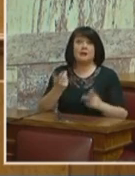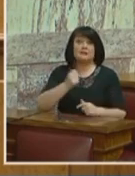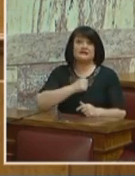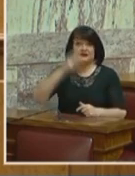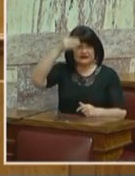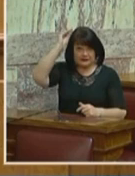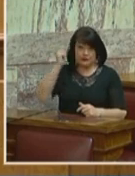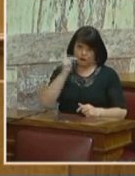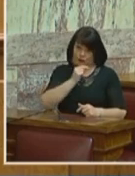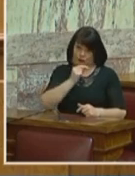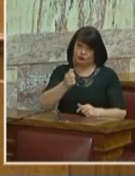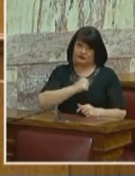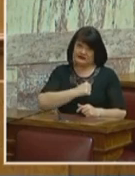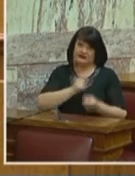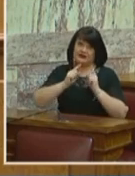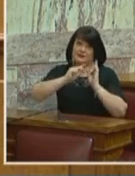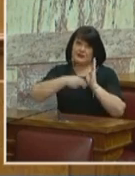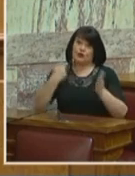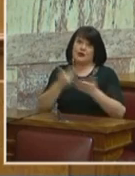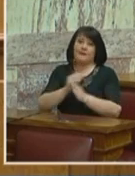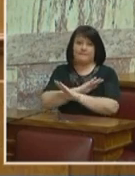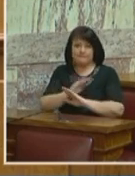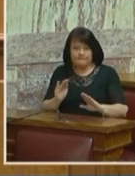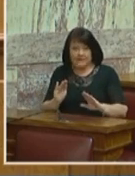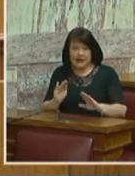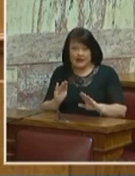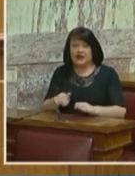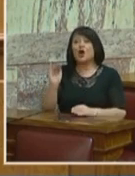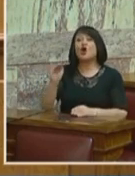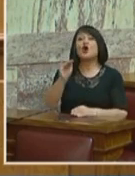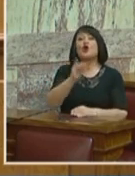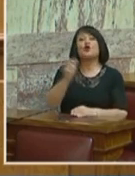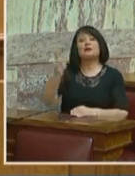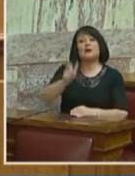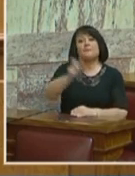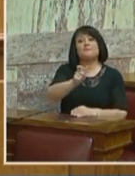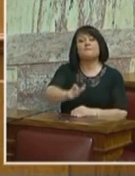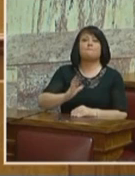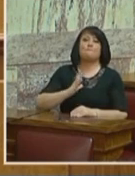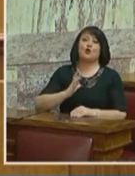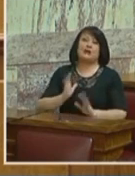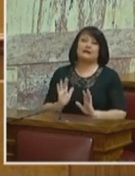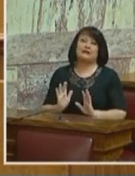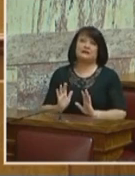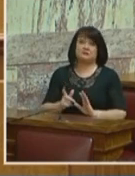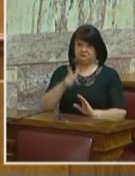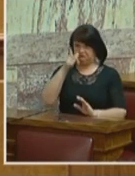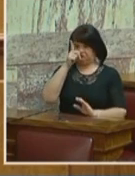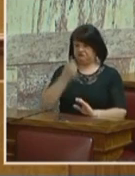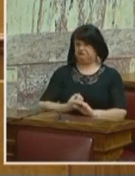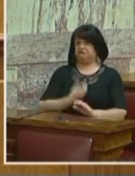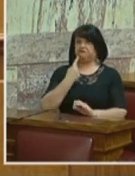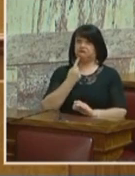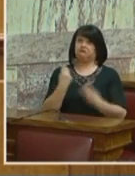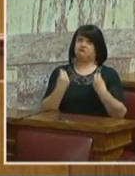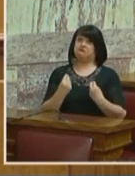Τσίπρας ότι τα μνημόνια τελειώνουν, ας ρωτήσει τους πολίτες. Αν υπερηφανεύεται για το τι έχει